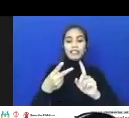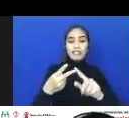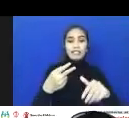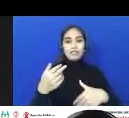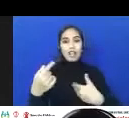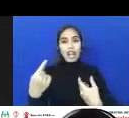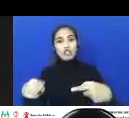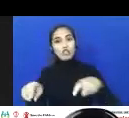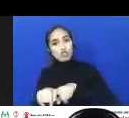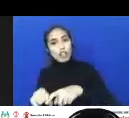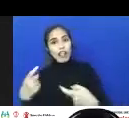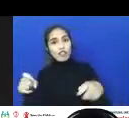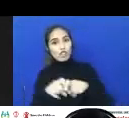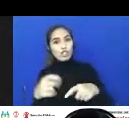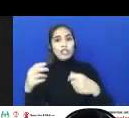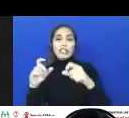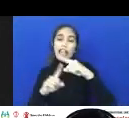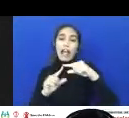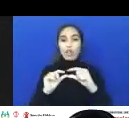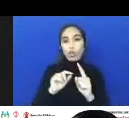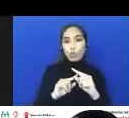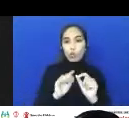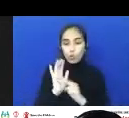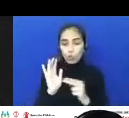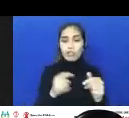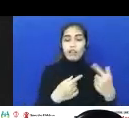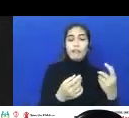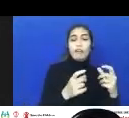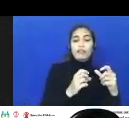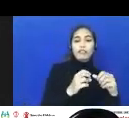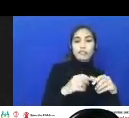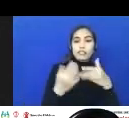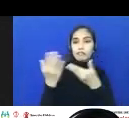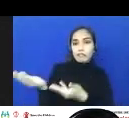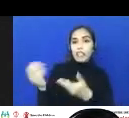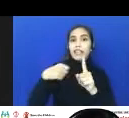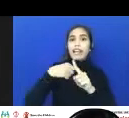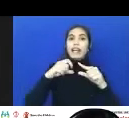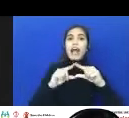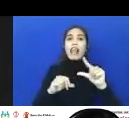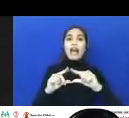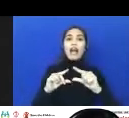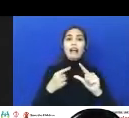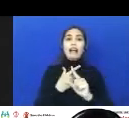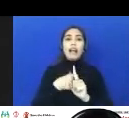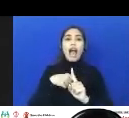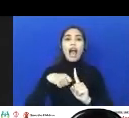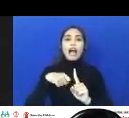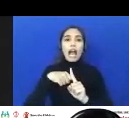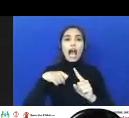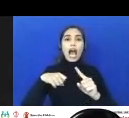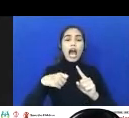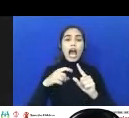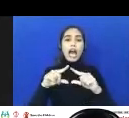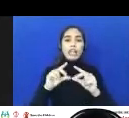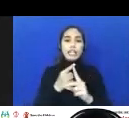Yoga. Kalakarya MTBS Kabupaten Bandung. Ini izinkan dulu saya akan